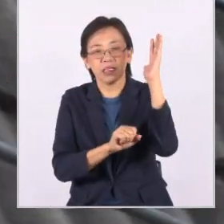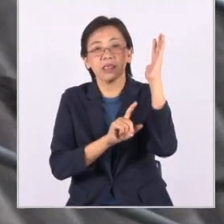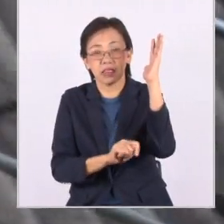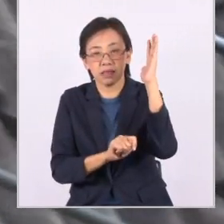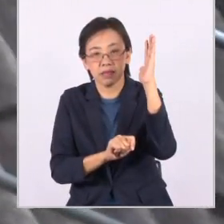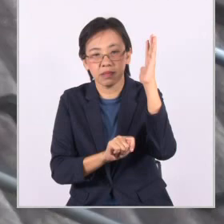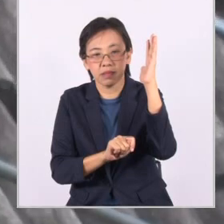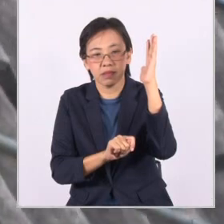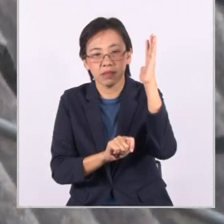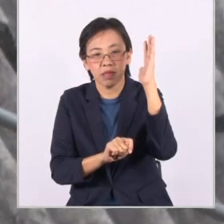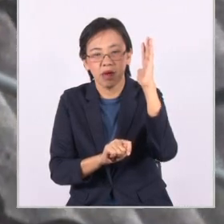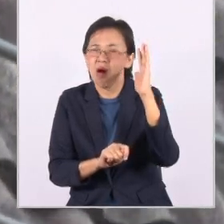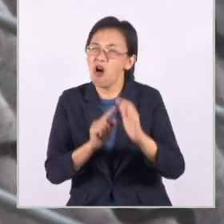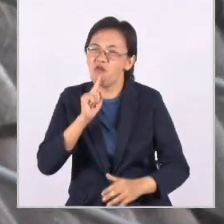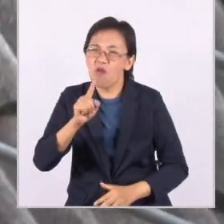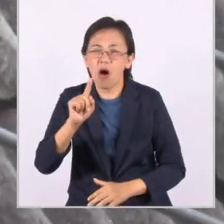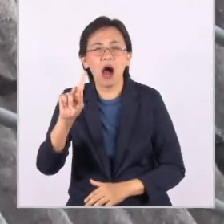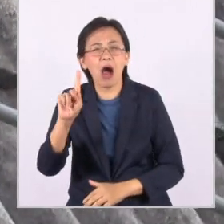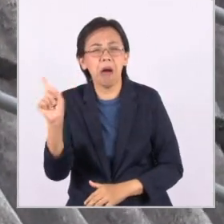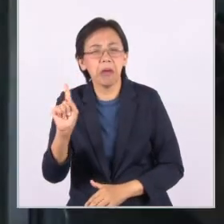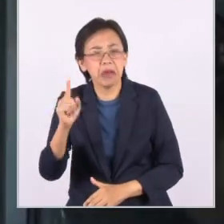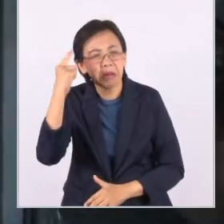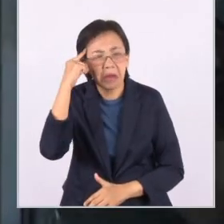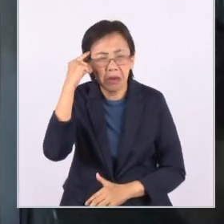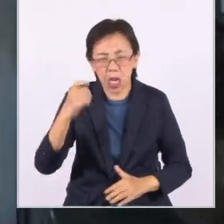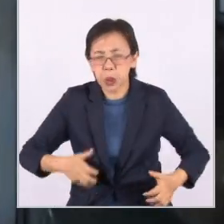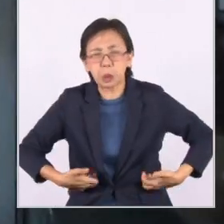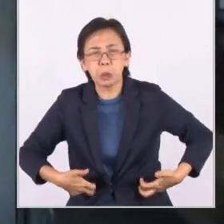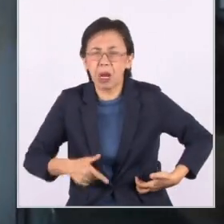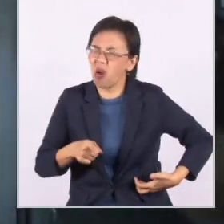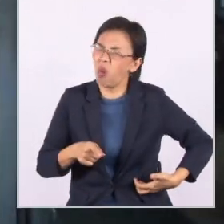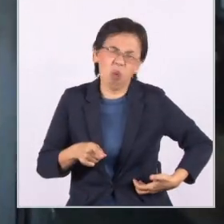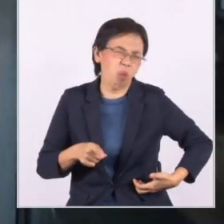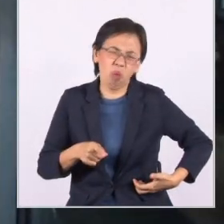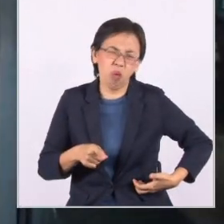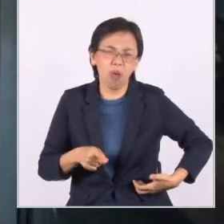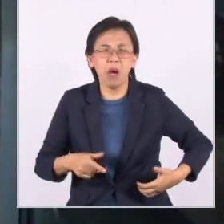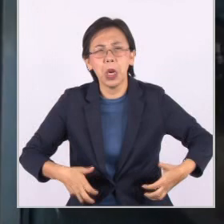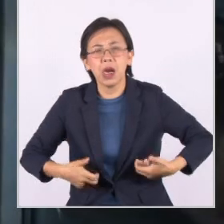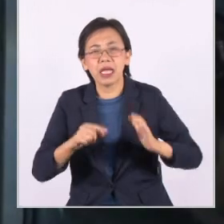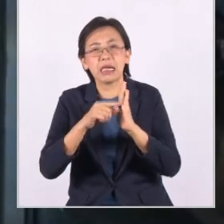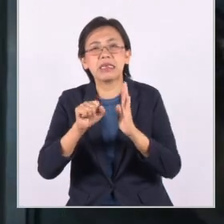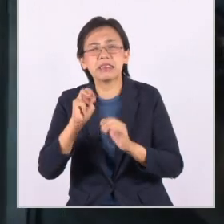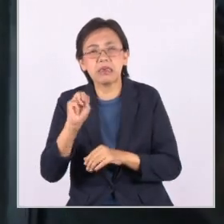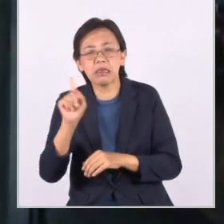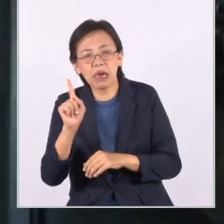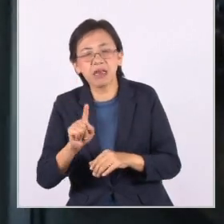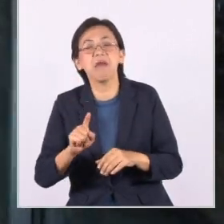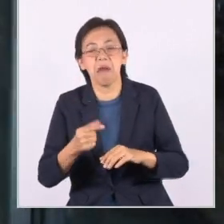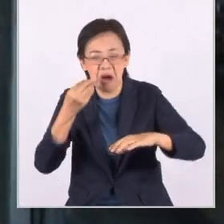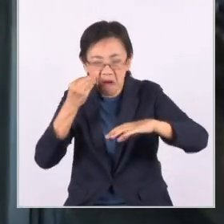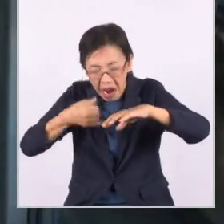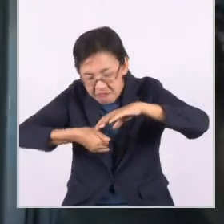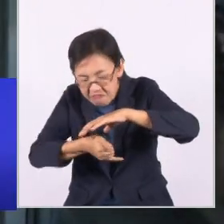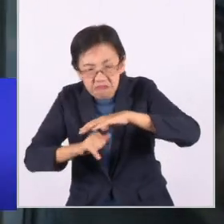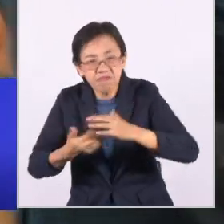เขาต้องไปร้องเรียนทีมข่าวเลยว่าทำยังไงดีหาทางออกให้หน่อยเถอะลิงแสมเหล่านี้นะมันไปรื้อค้นในบ้านสร้างความ